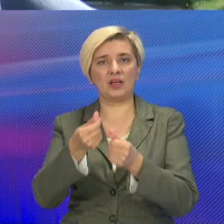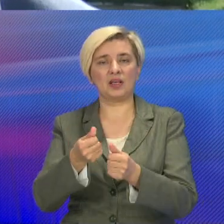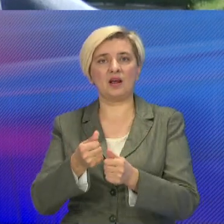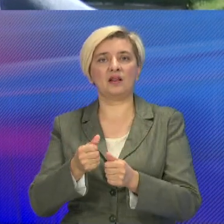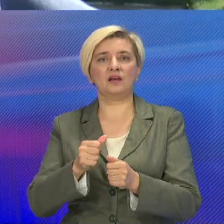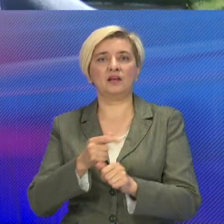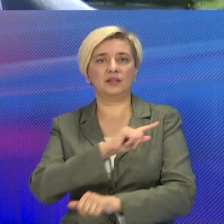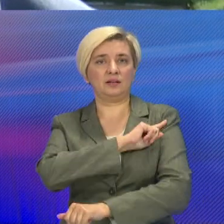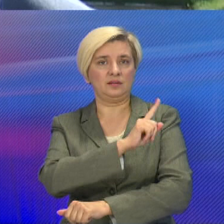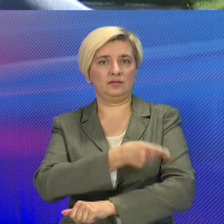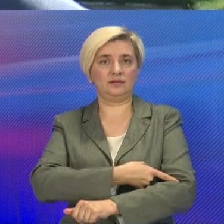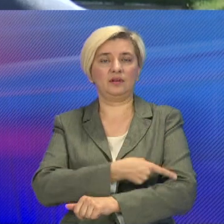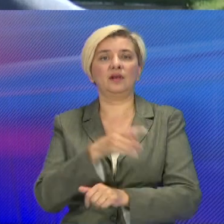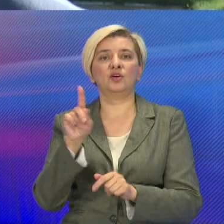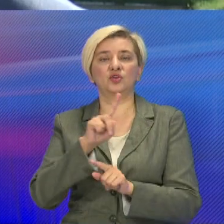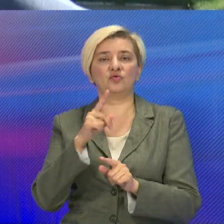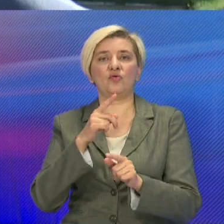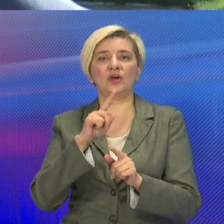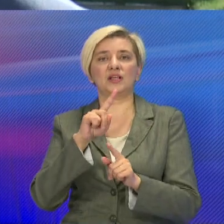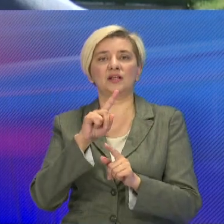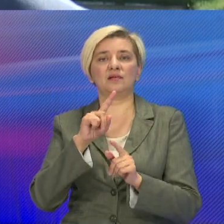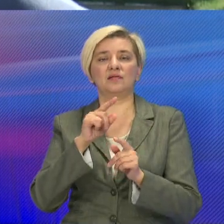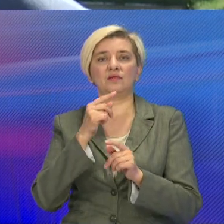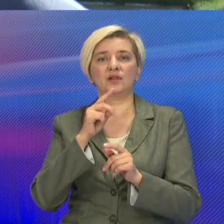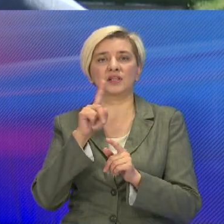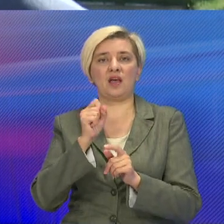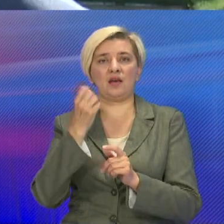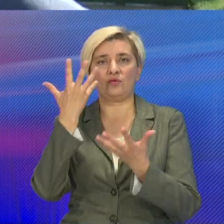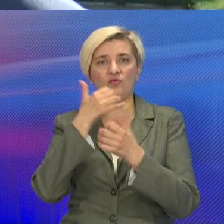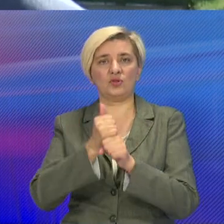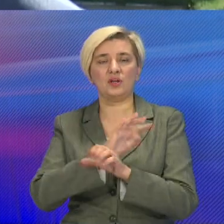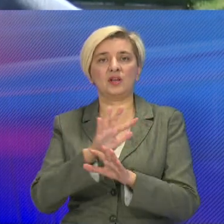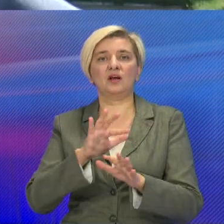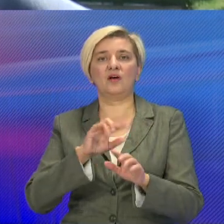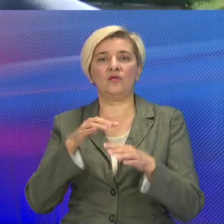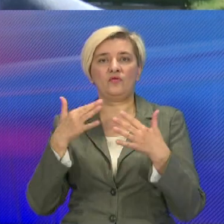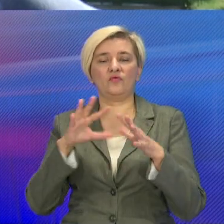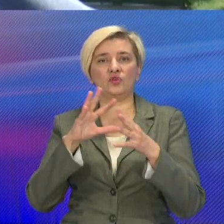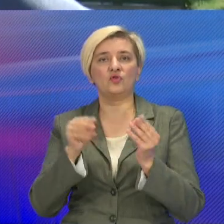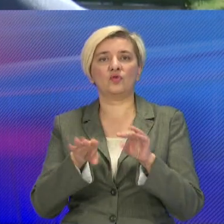роль, что наглядно то, что за ночь не сделаешь, все-таки собрались, устранили